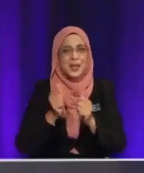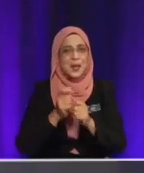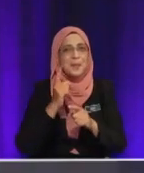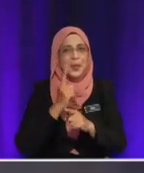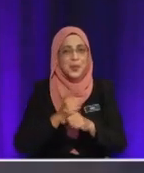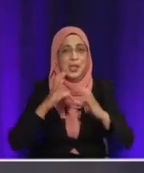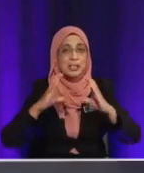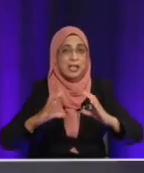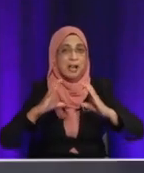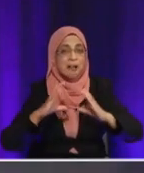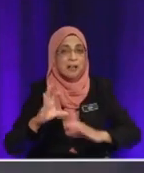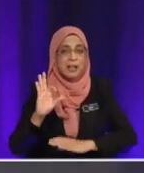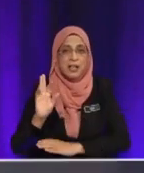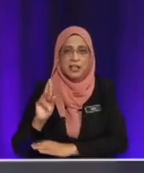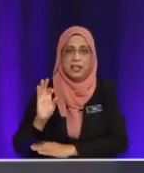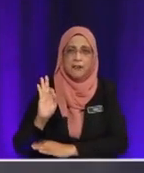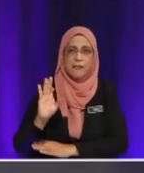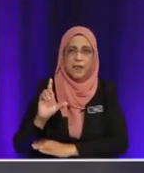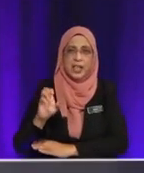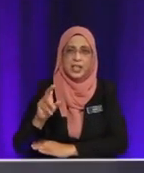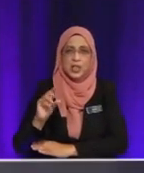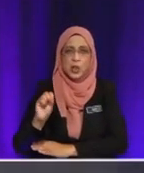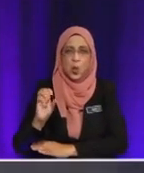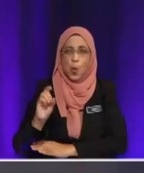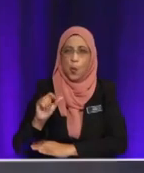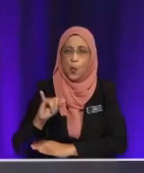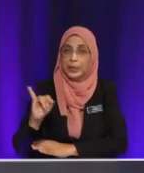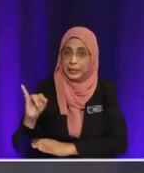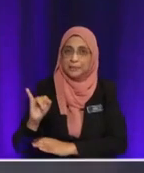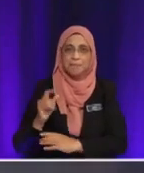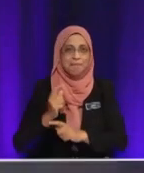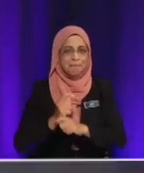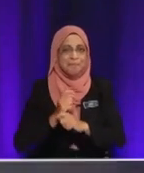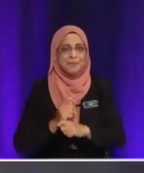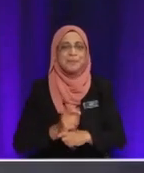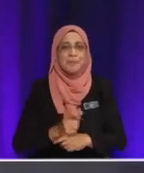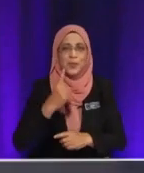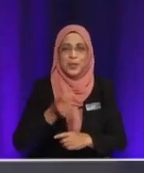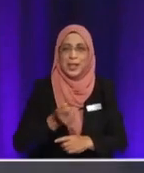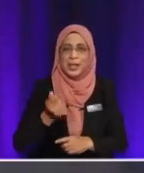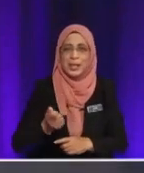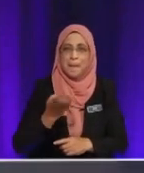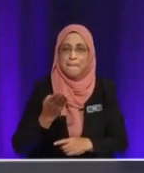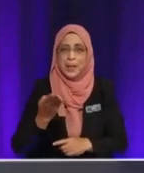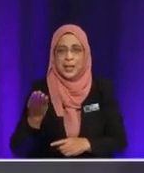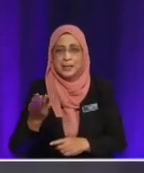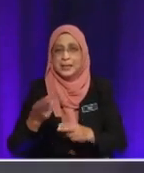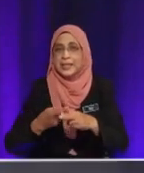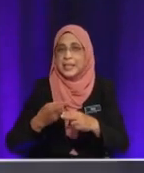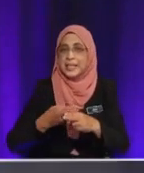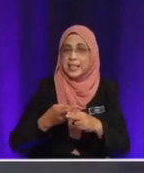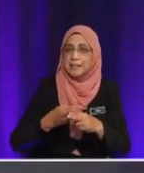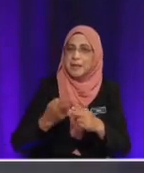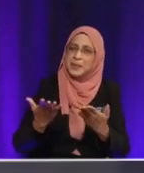betul Fika. Betul lah. Okey cikgu, untuk topik kita hari ini, alatan dan bahan, mungkin cikgu ada rumusan secara ringkas. Cikgu Dina